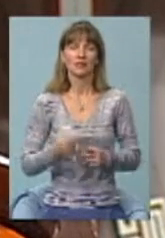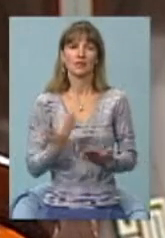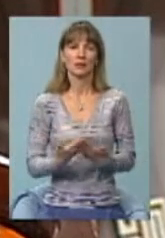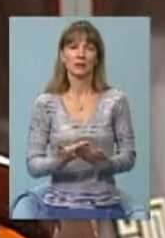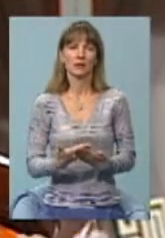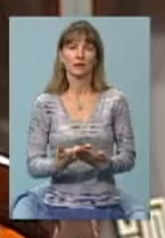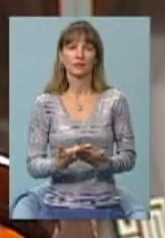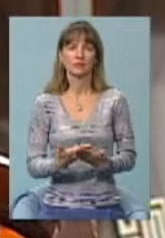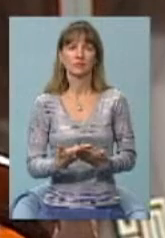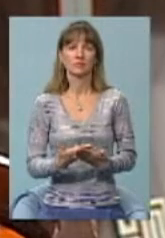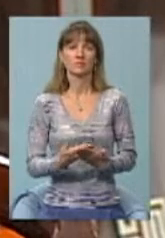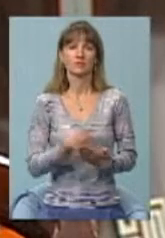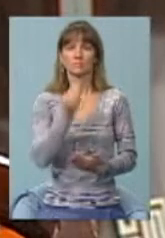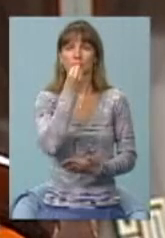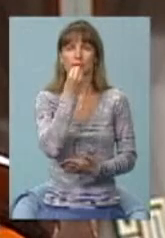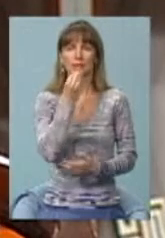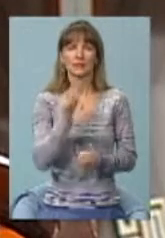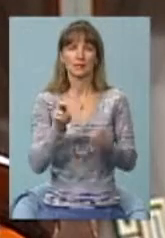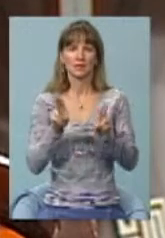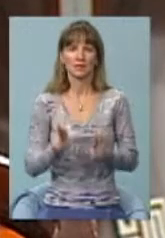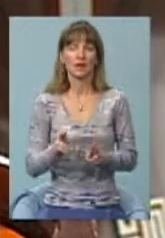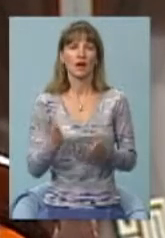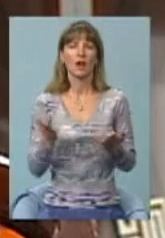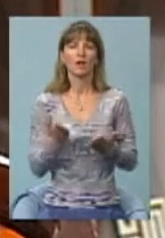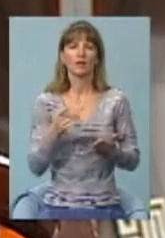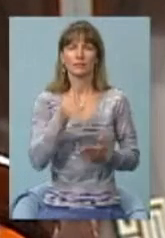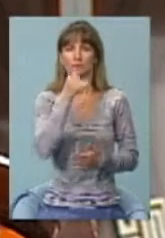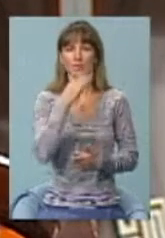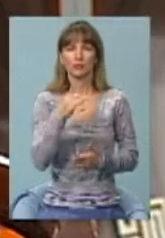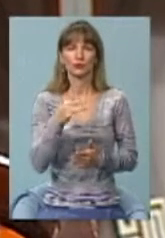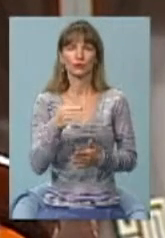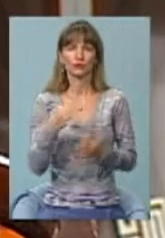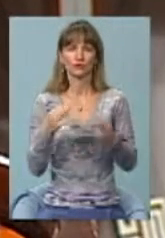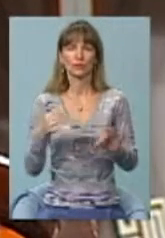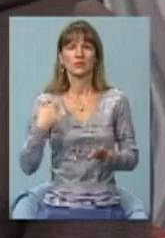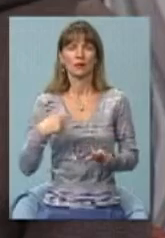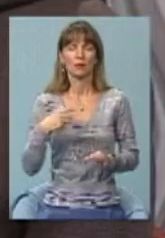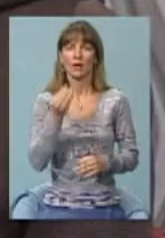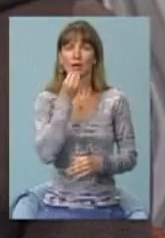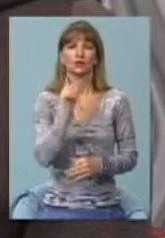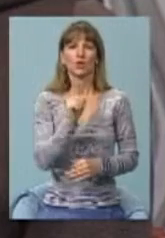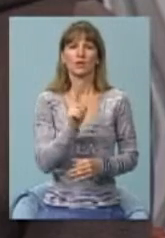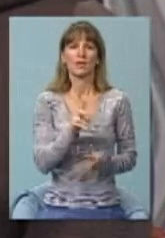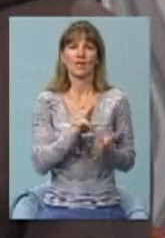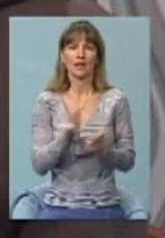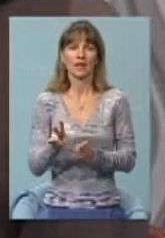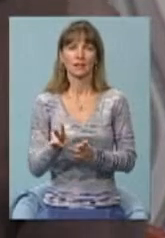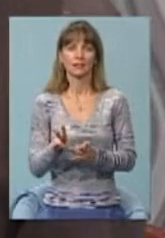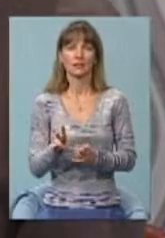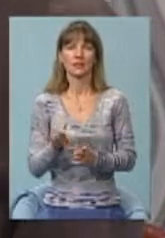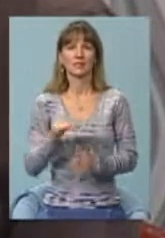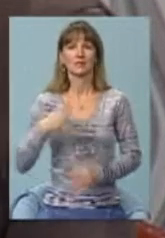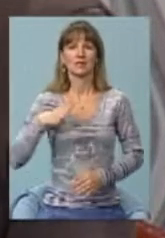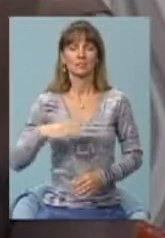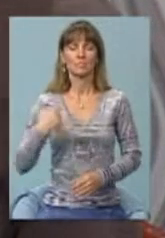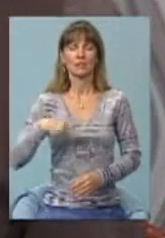це дієта, коли ти не позволяєш собі їсти чогось шкідливого та солодкого. Стримуєш